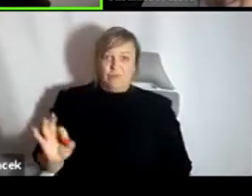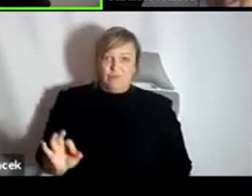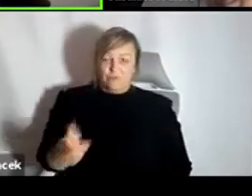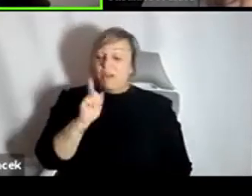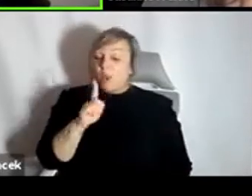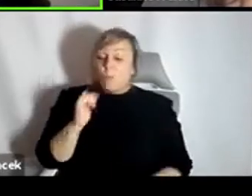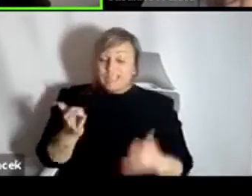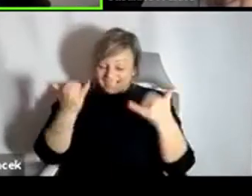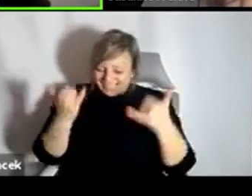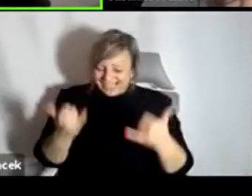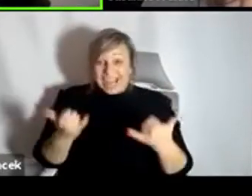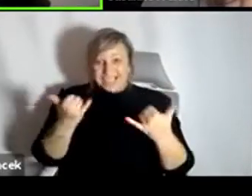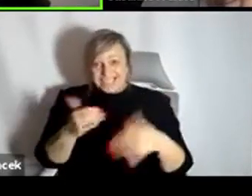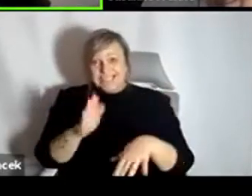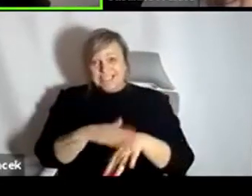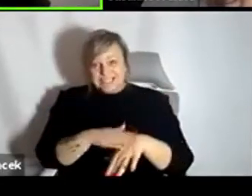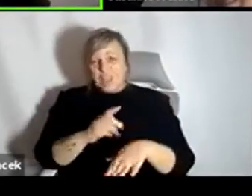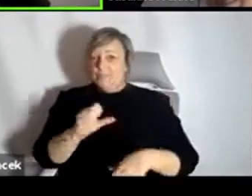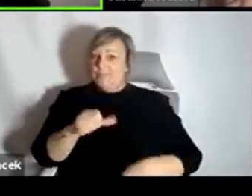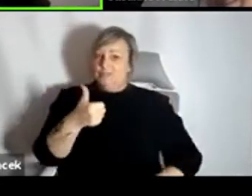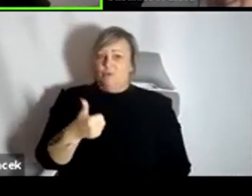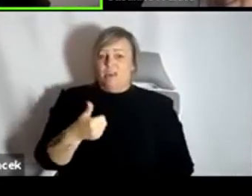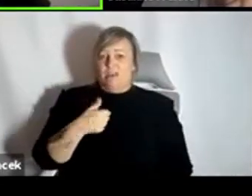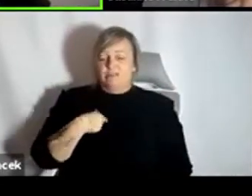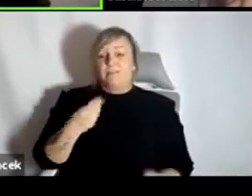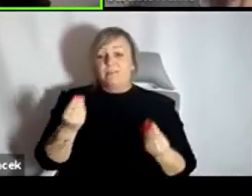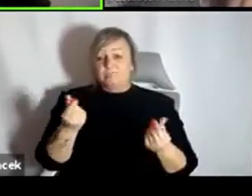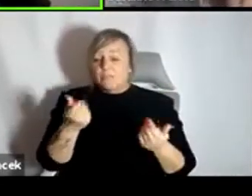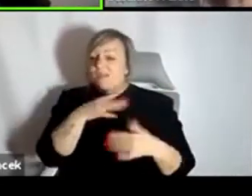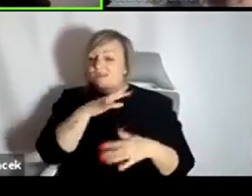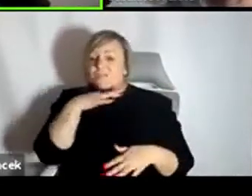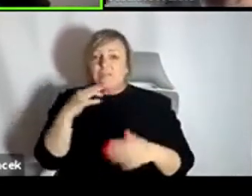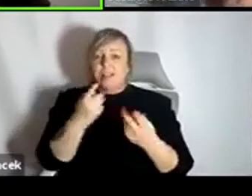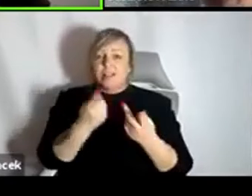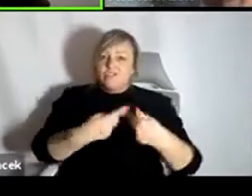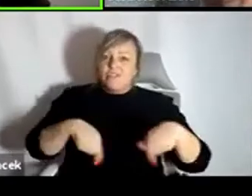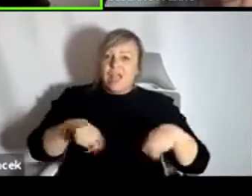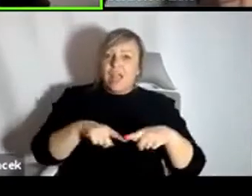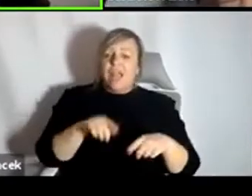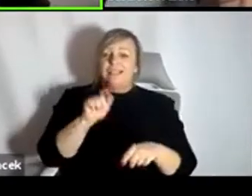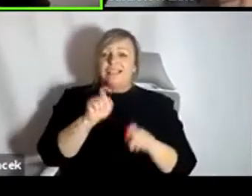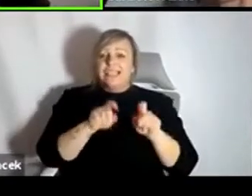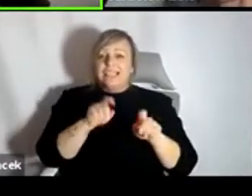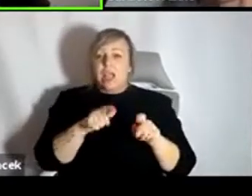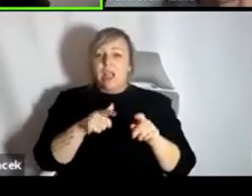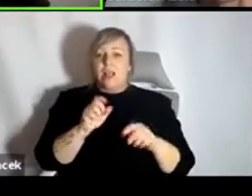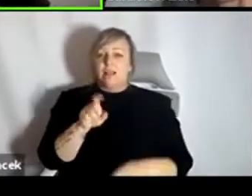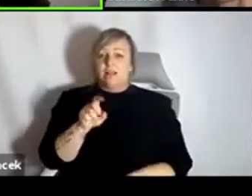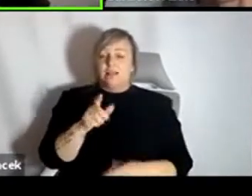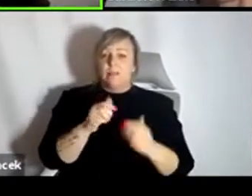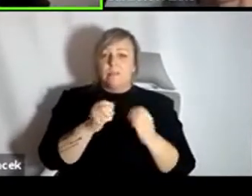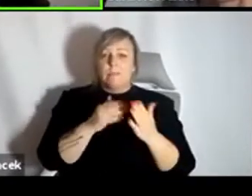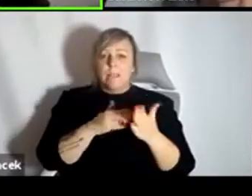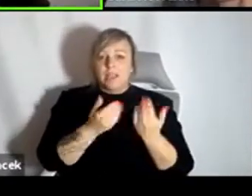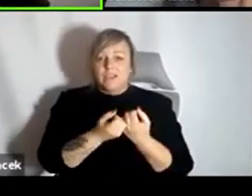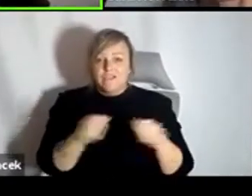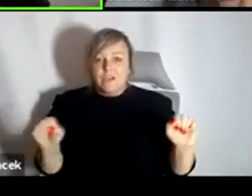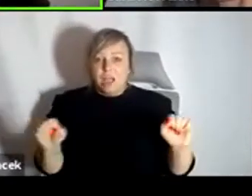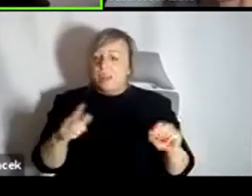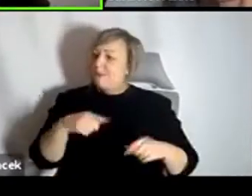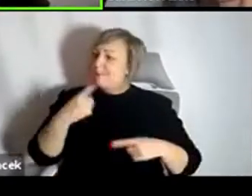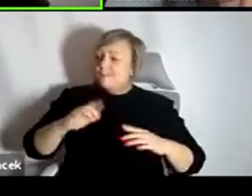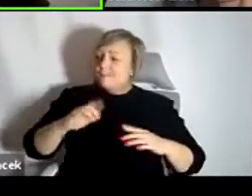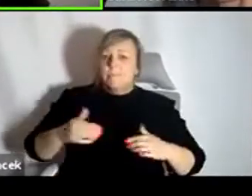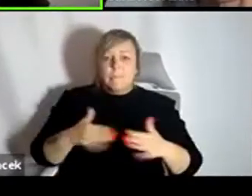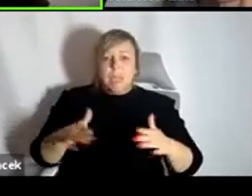jetzt in der jetzigen Zeit merke ich, dass viele Vereine zum Beispiel im Bereich digitale Barrierefreiheit sich deutlich mehr engagieren, als das in